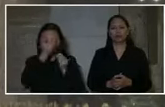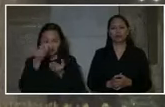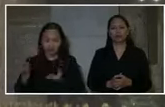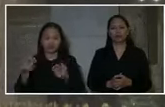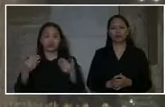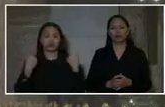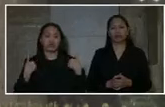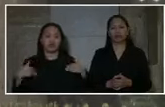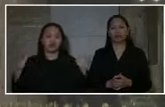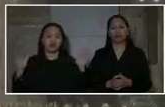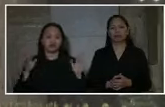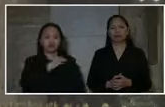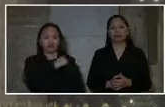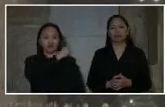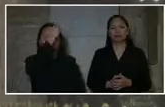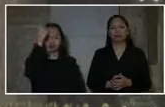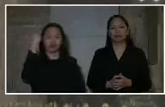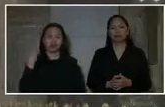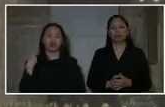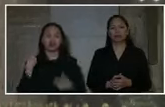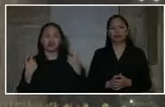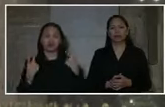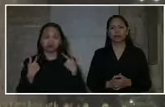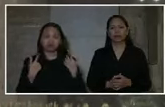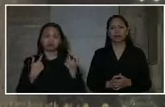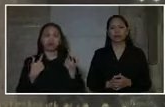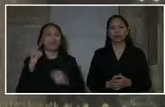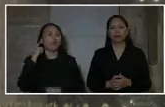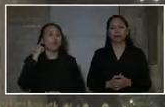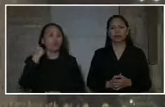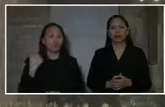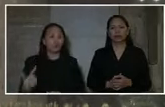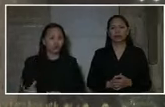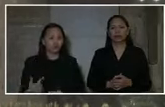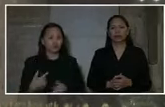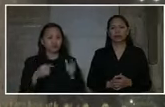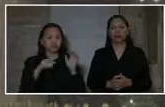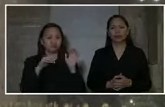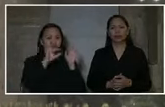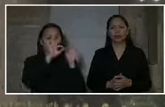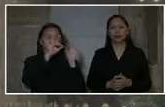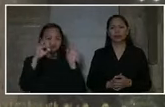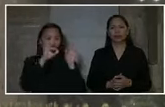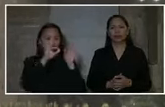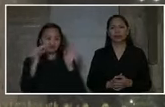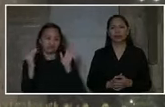ay nakasulat sa ginto, sa golden